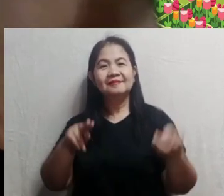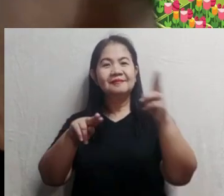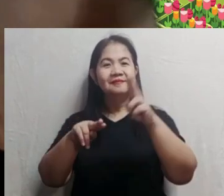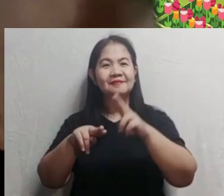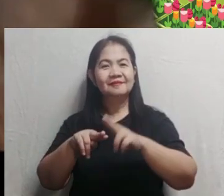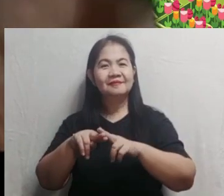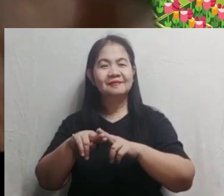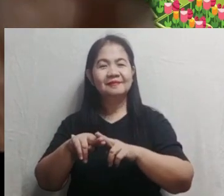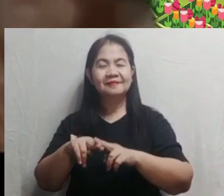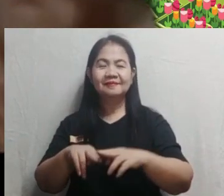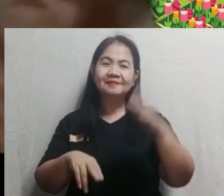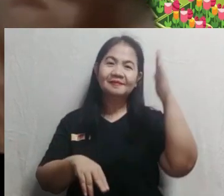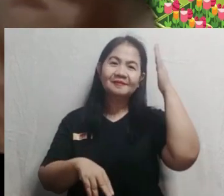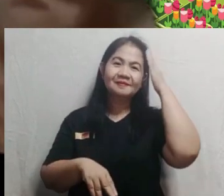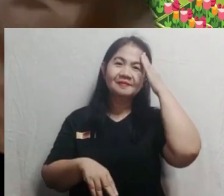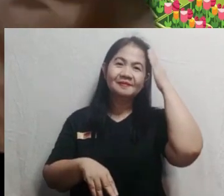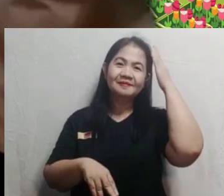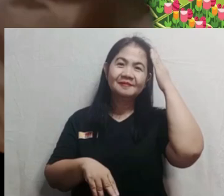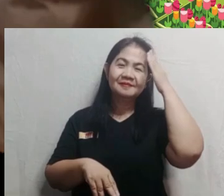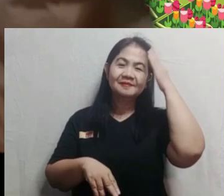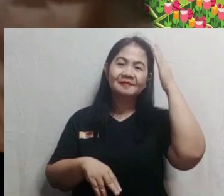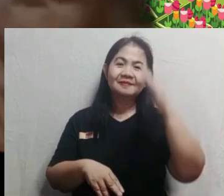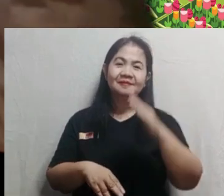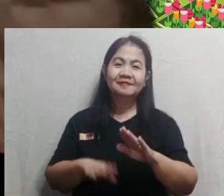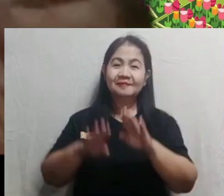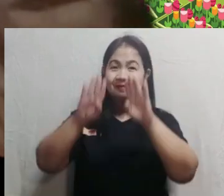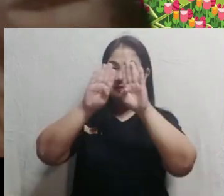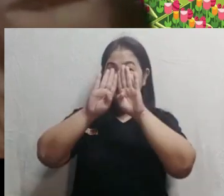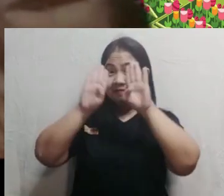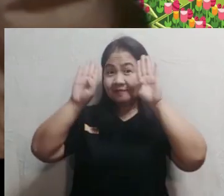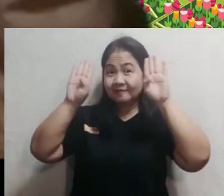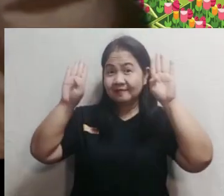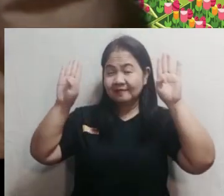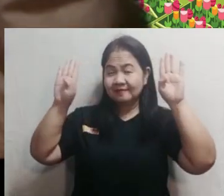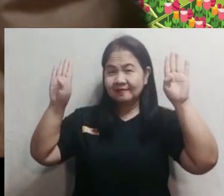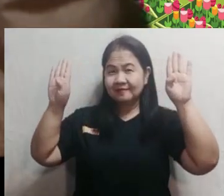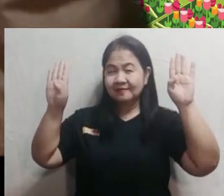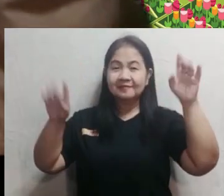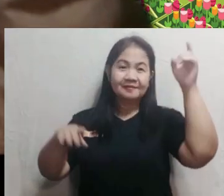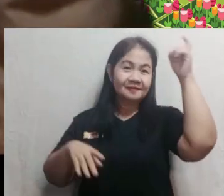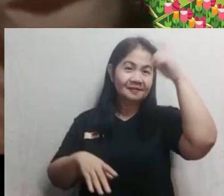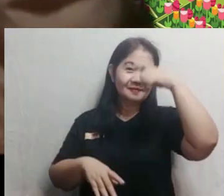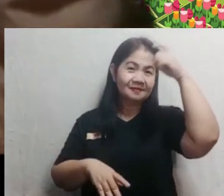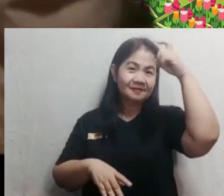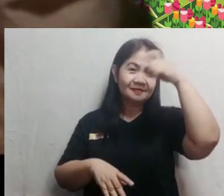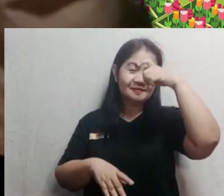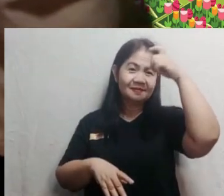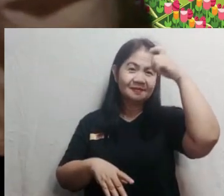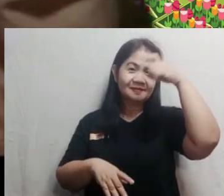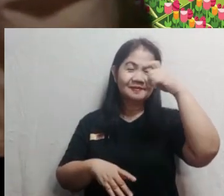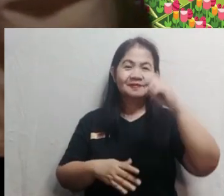Dagdagan ang iyong kaalaman, palawakin ang iyong